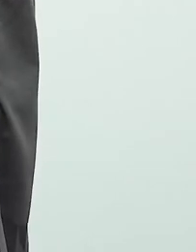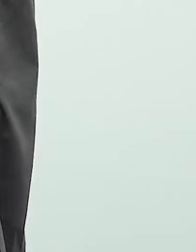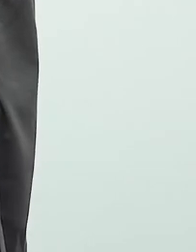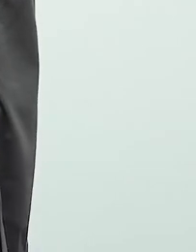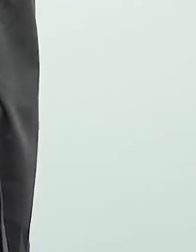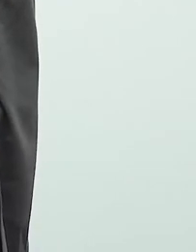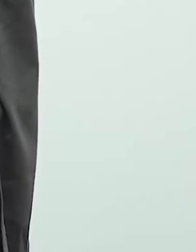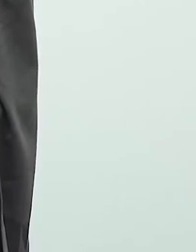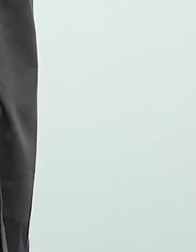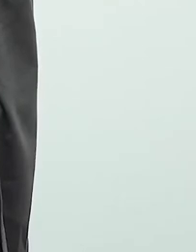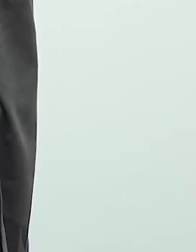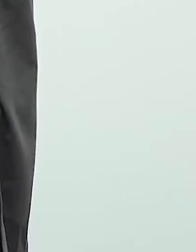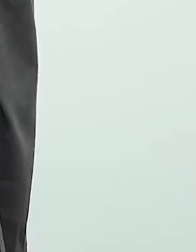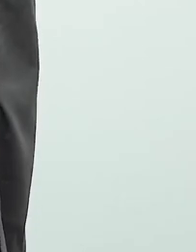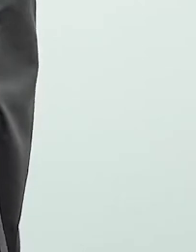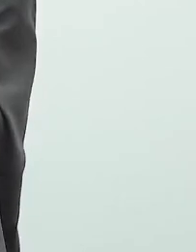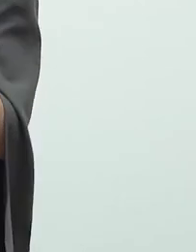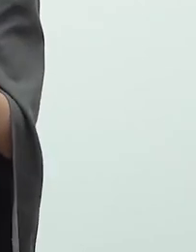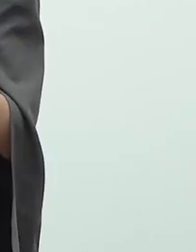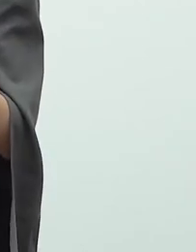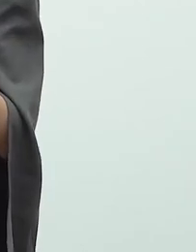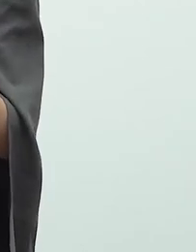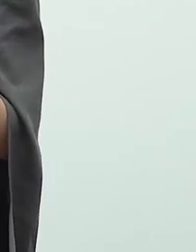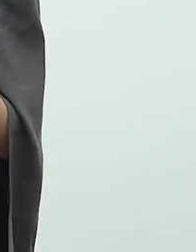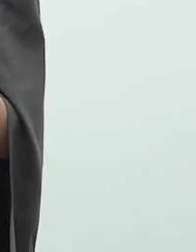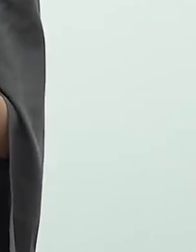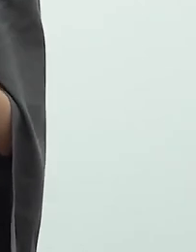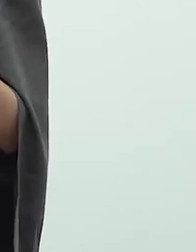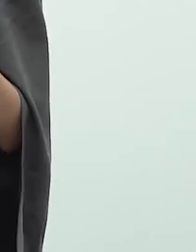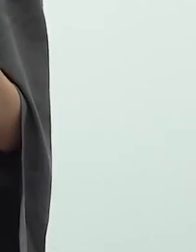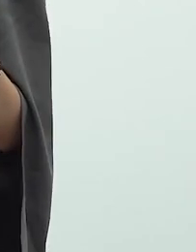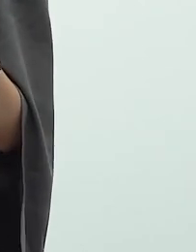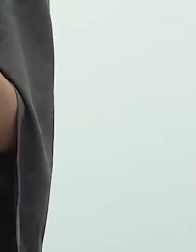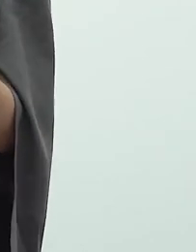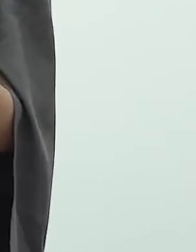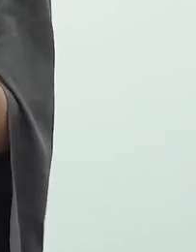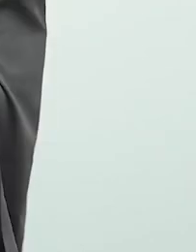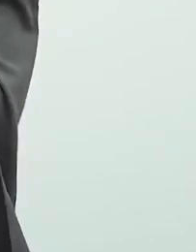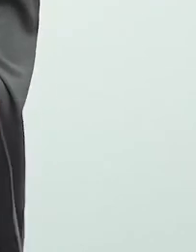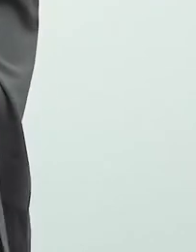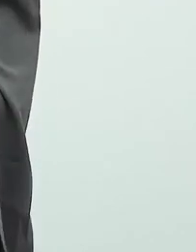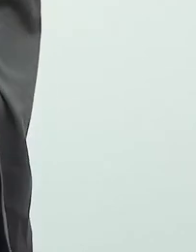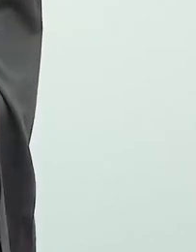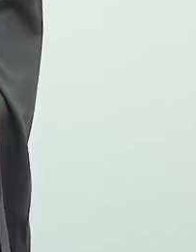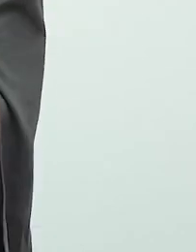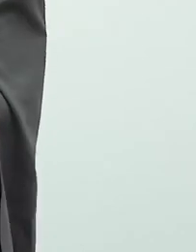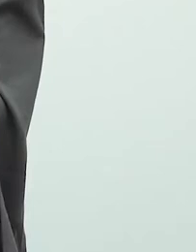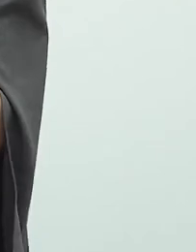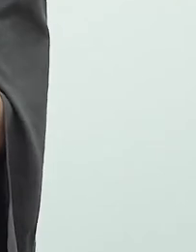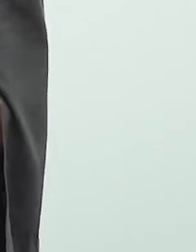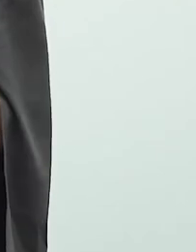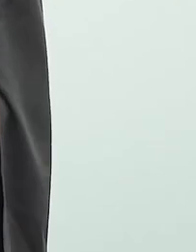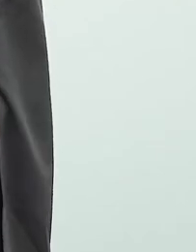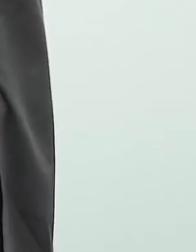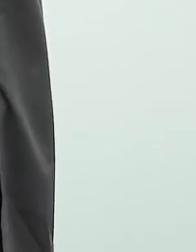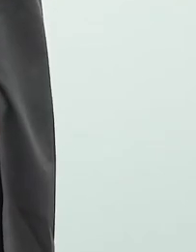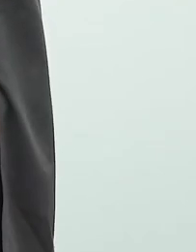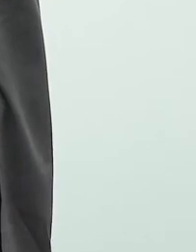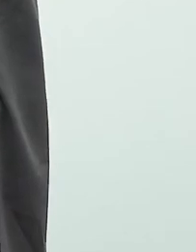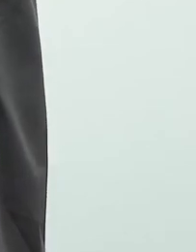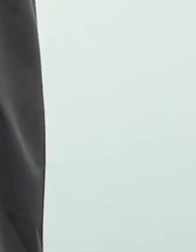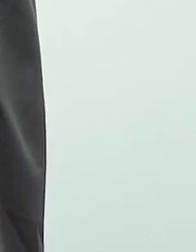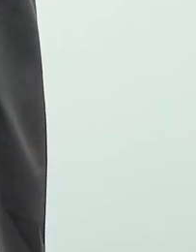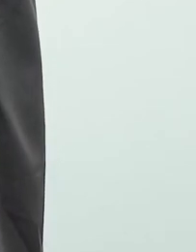나올때도 있어요 사실 그래서 5분정도 10분정도 사실은 으 어